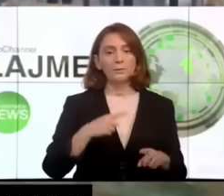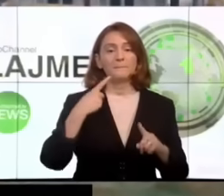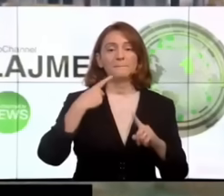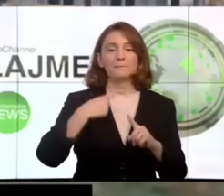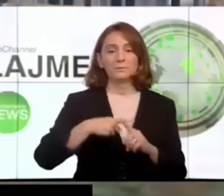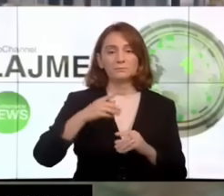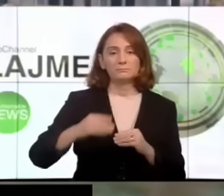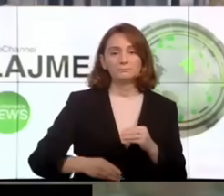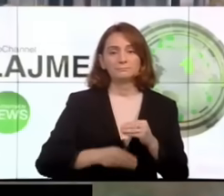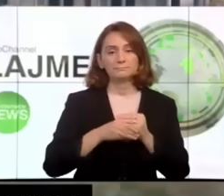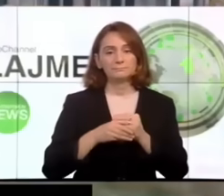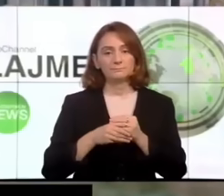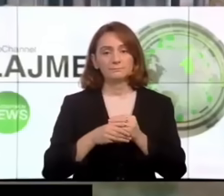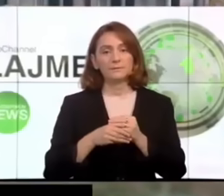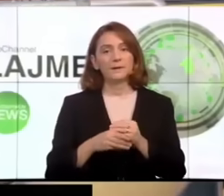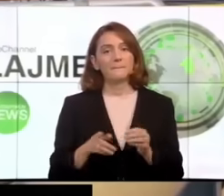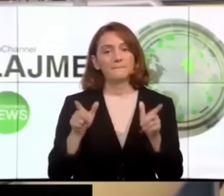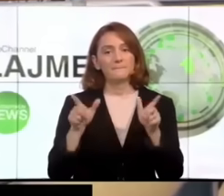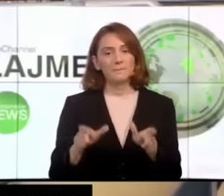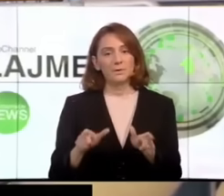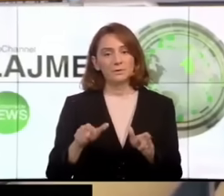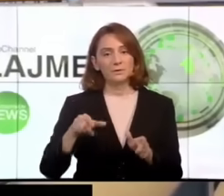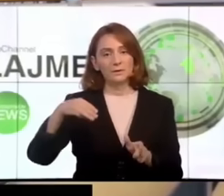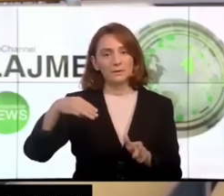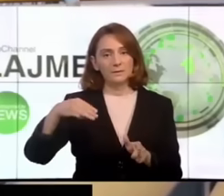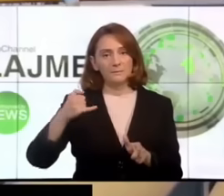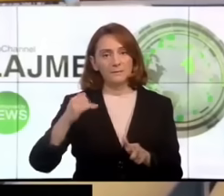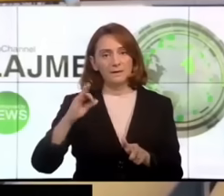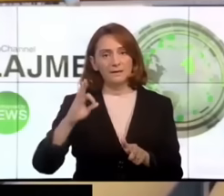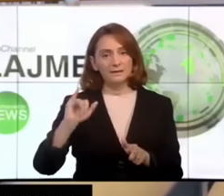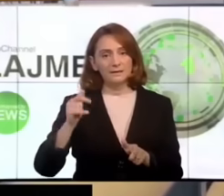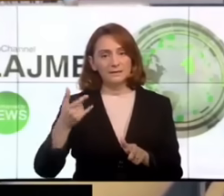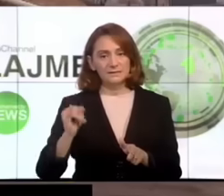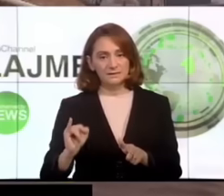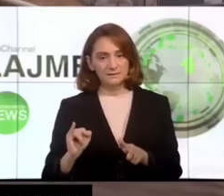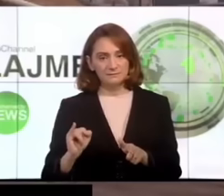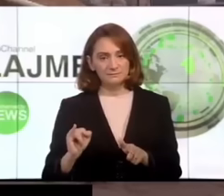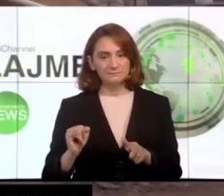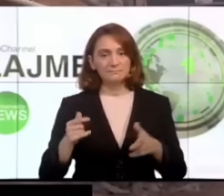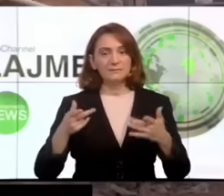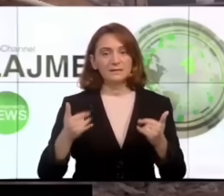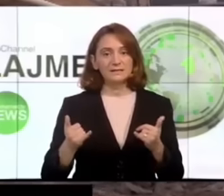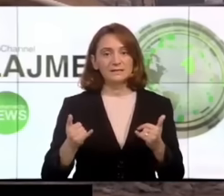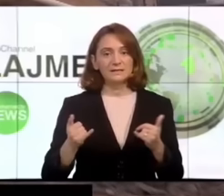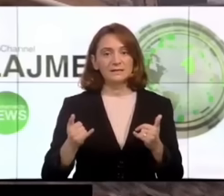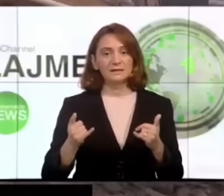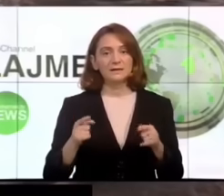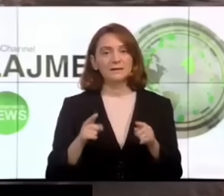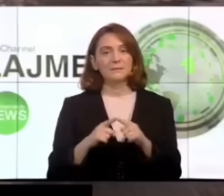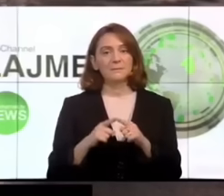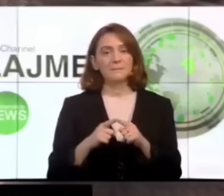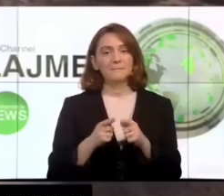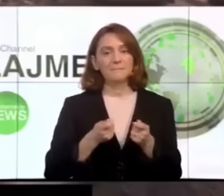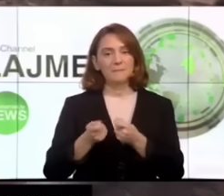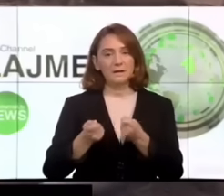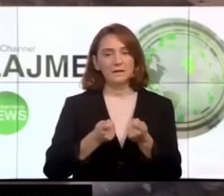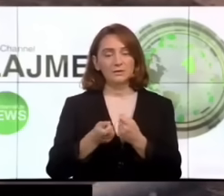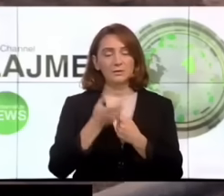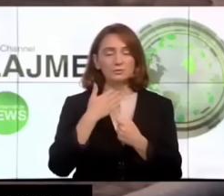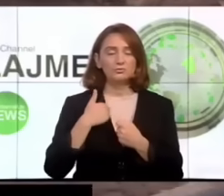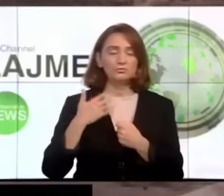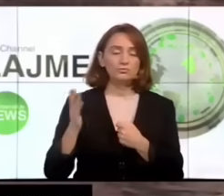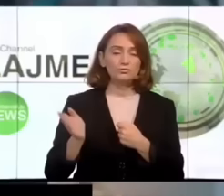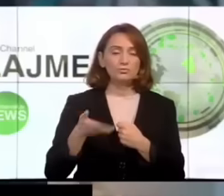në ndërtimin e një impianti për trajtimin e mbetjeve të naftës për të minimizuar gjurmën e saj ekologjike. I'm very proud